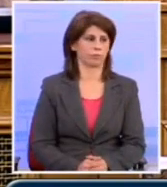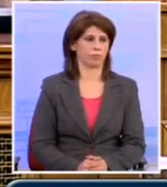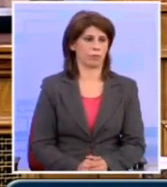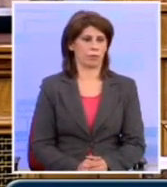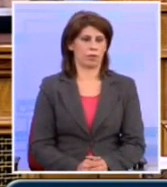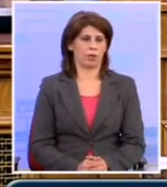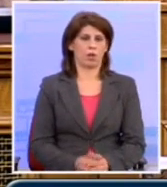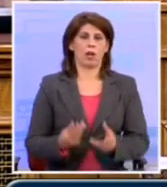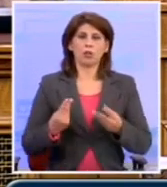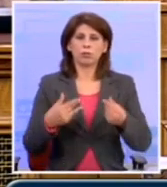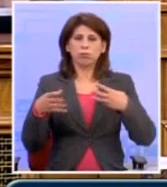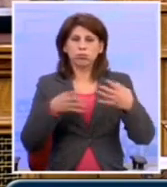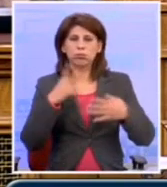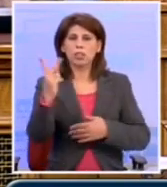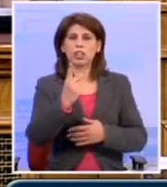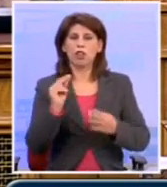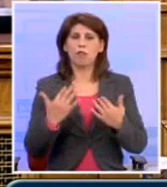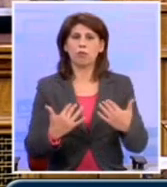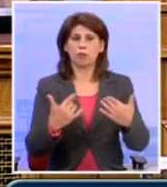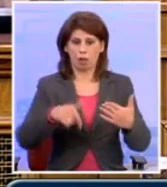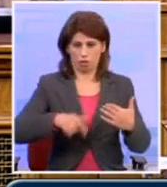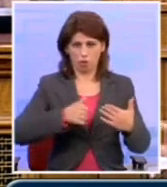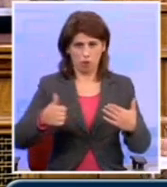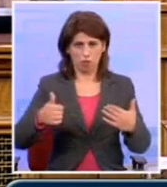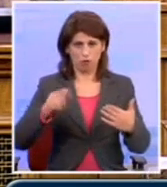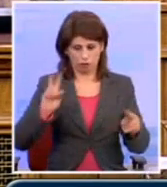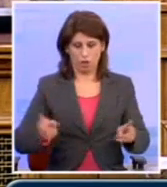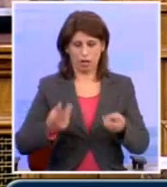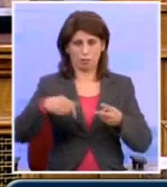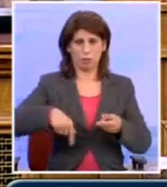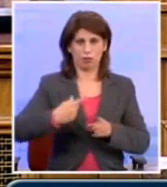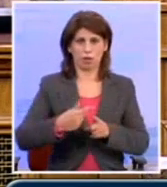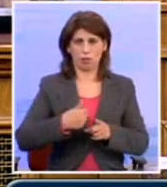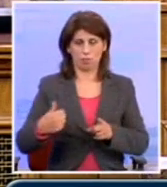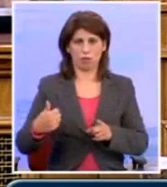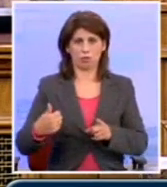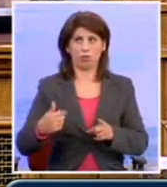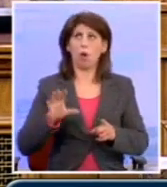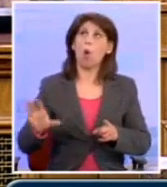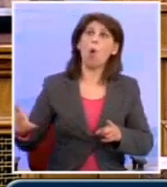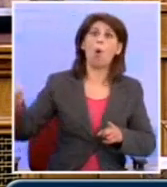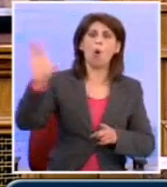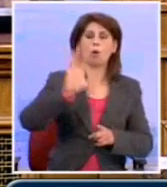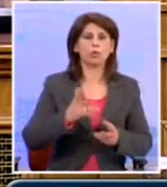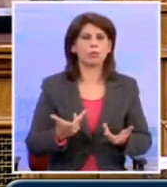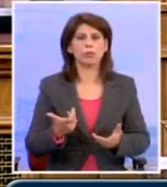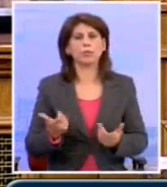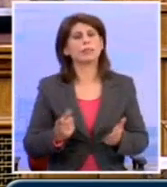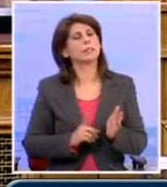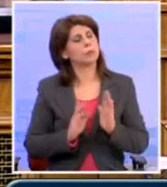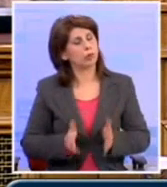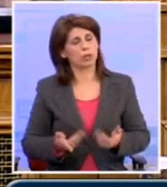τρόπος με τον οποίο παραπλανήθηκαν τα κοινοβούλια. Όχι μόνο εδώ, δεν το ανακαλύψαμε εμείς εδώ. Οπότε τι μπορεί να κάνει αυτή η